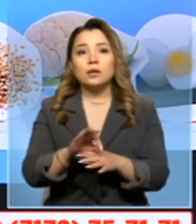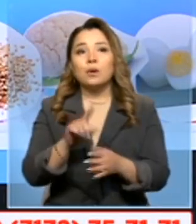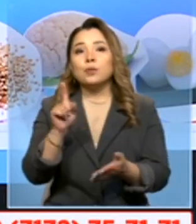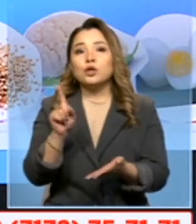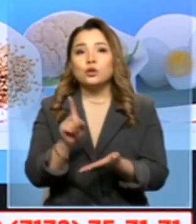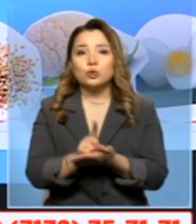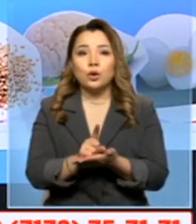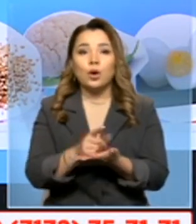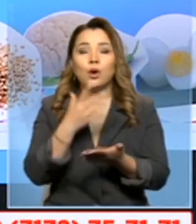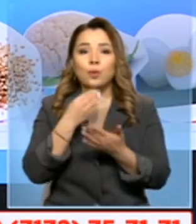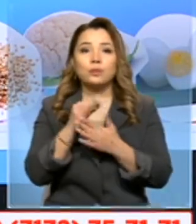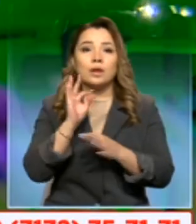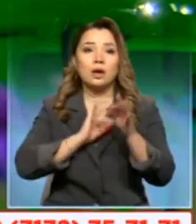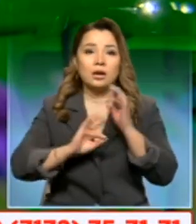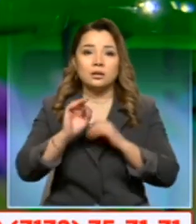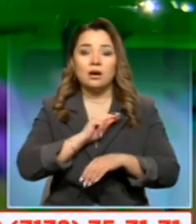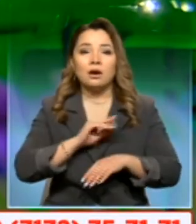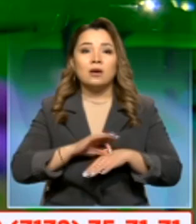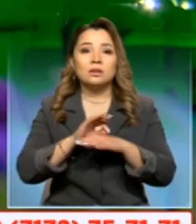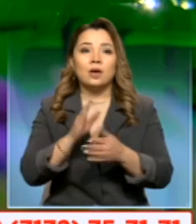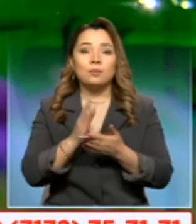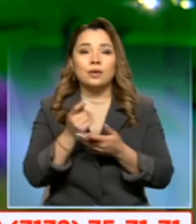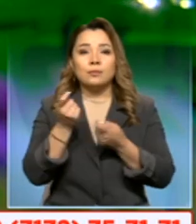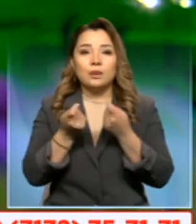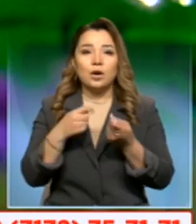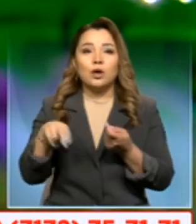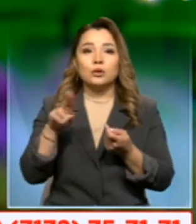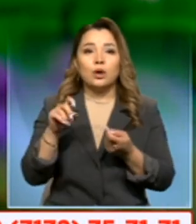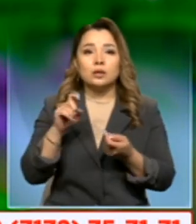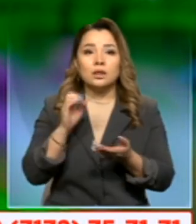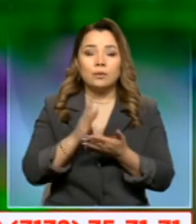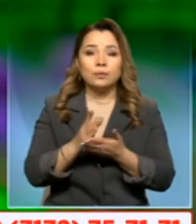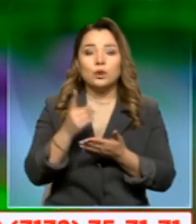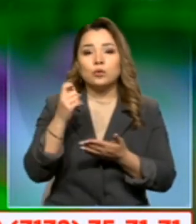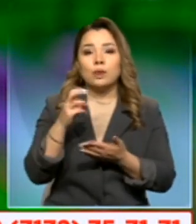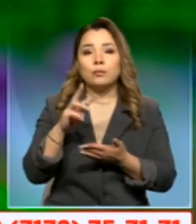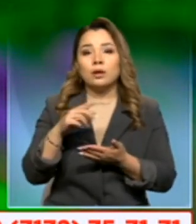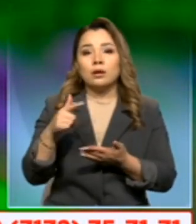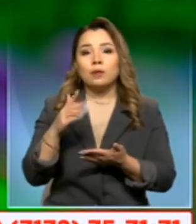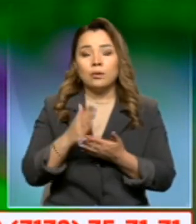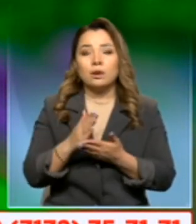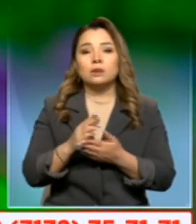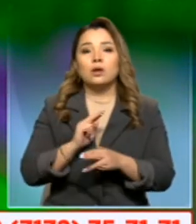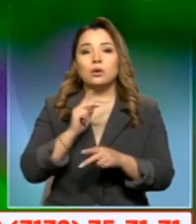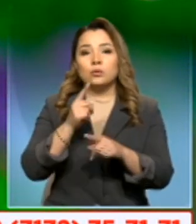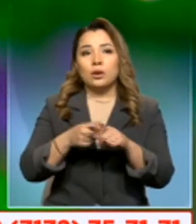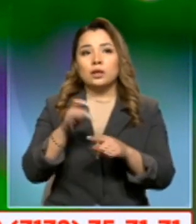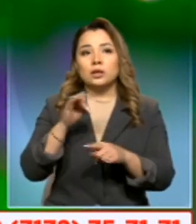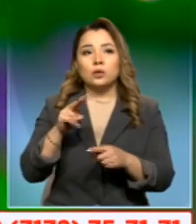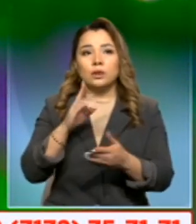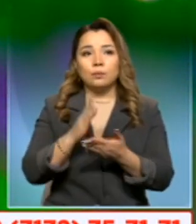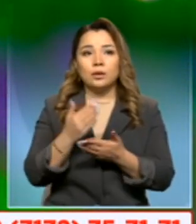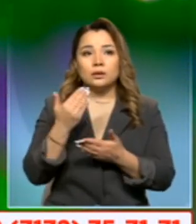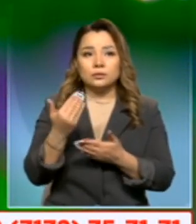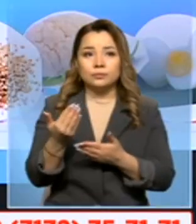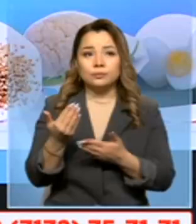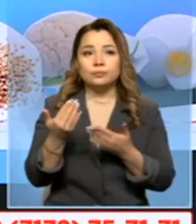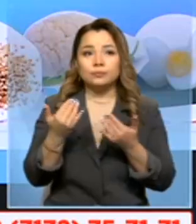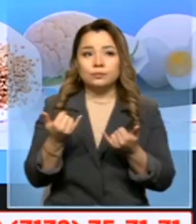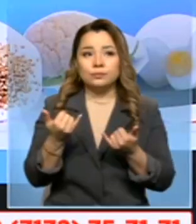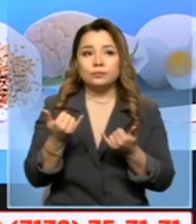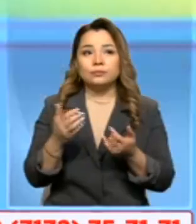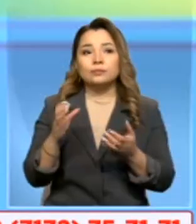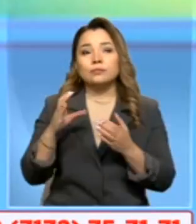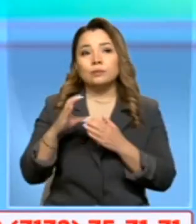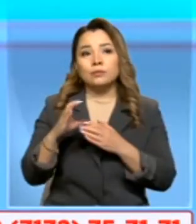өзін дәрісін қабылдады және микродозада 100 микрограммда біз йод қостық. Йод қостық, иә.